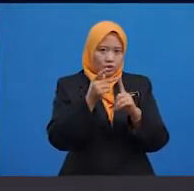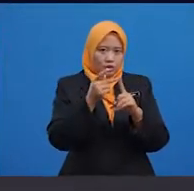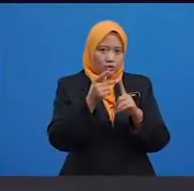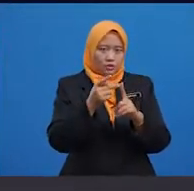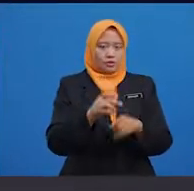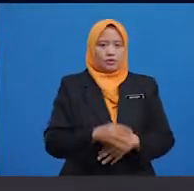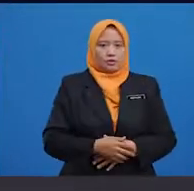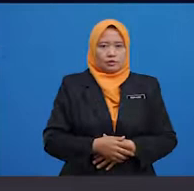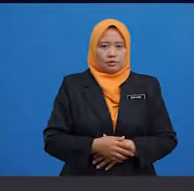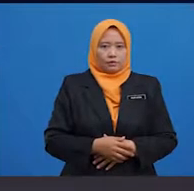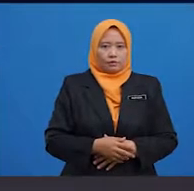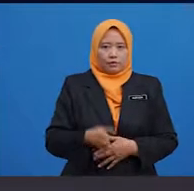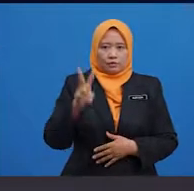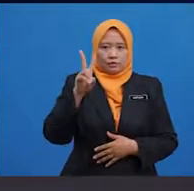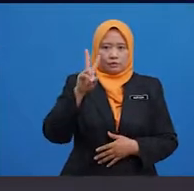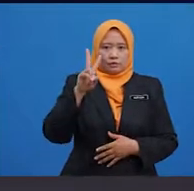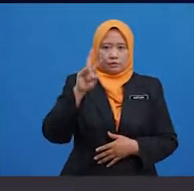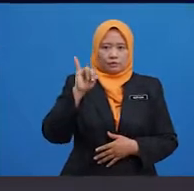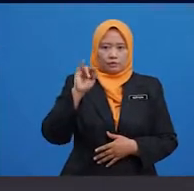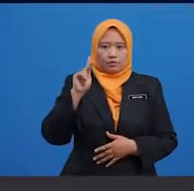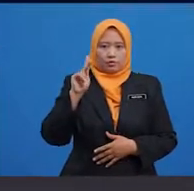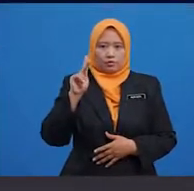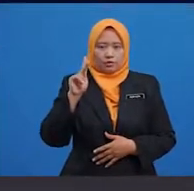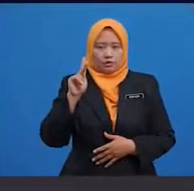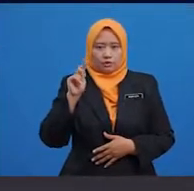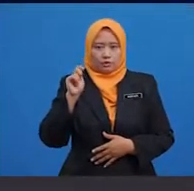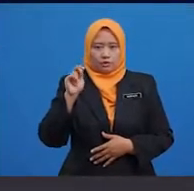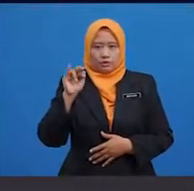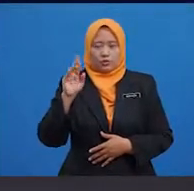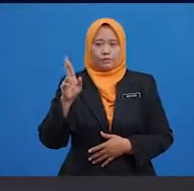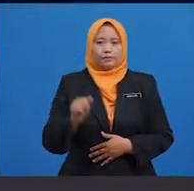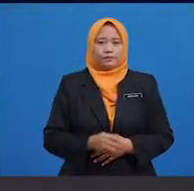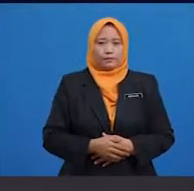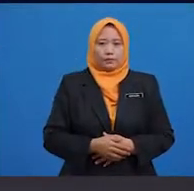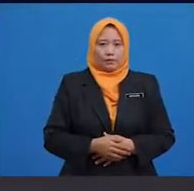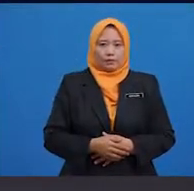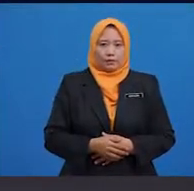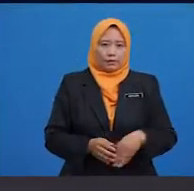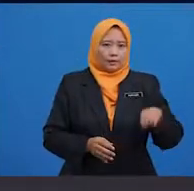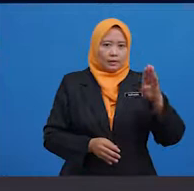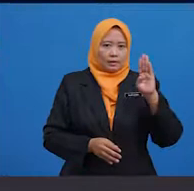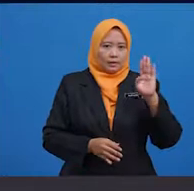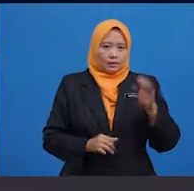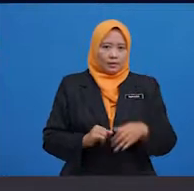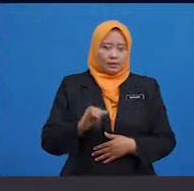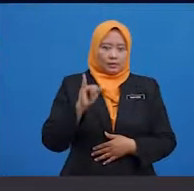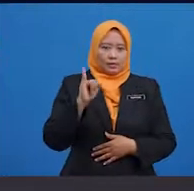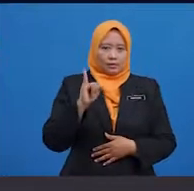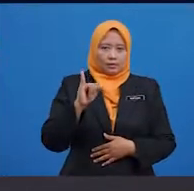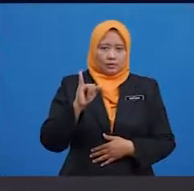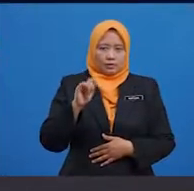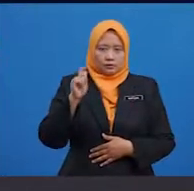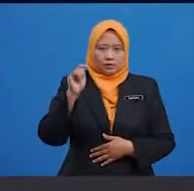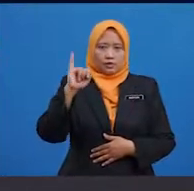Perkataan arteri bermaksud pipe angina dalam bahasa Greek.